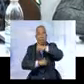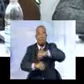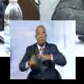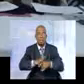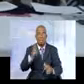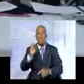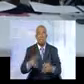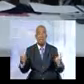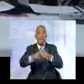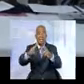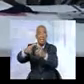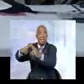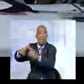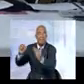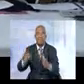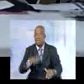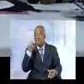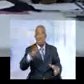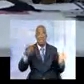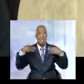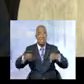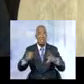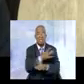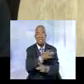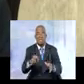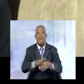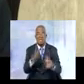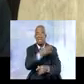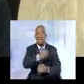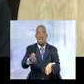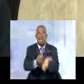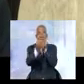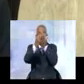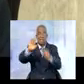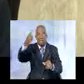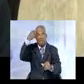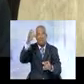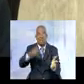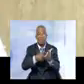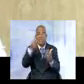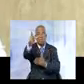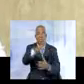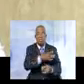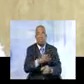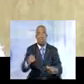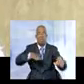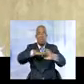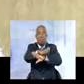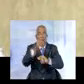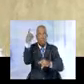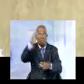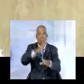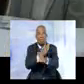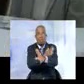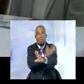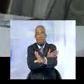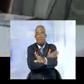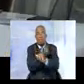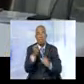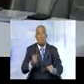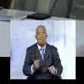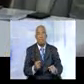urbaine, FISU, il bénéficie entre autres de l'appui du gouvernement, du programme des Nations Unies pour le développement, PNUD,